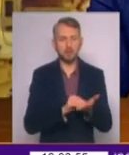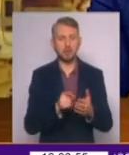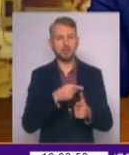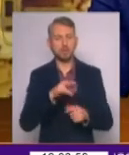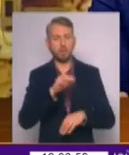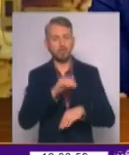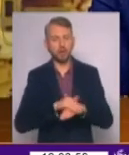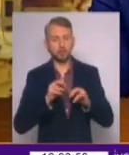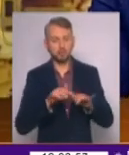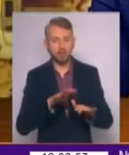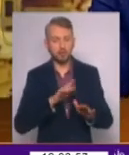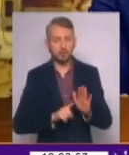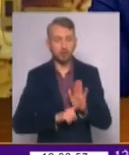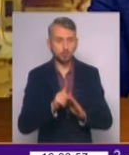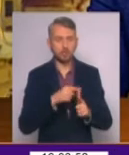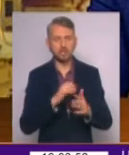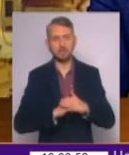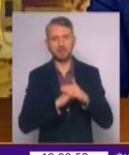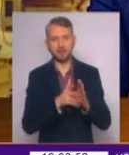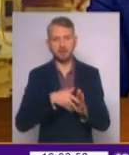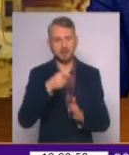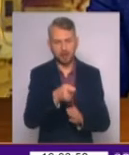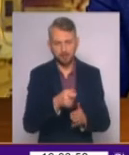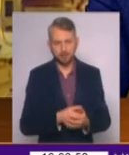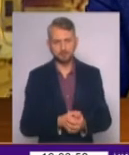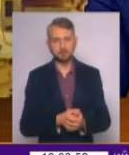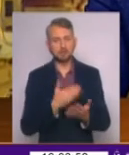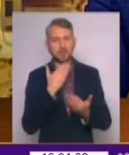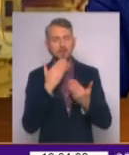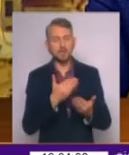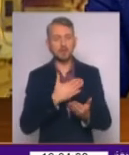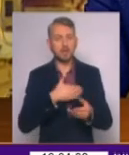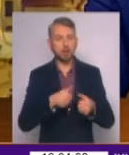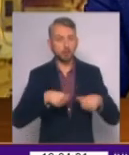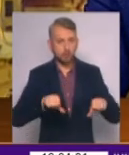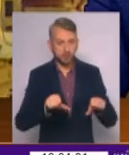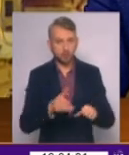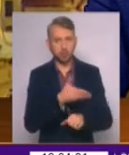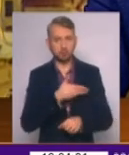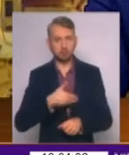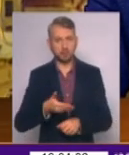факту справа була порушена, чи на підставі заяви, зверніться на нашу комісію. Ми